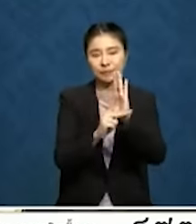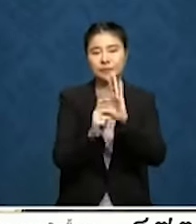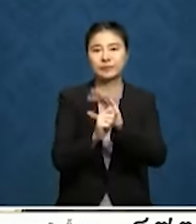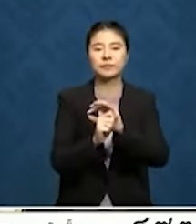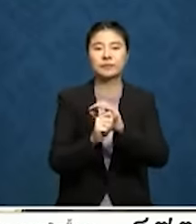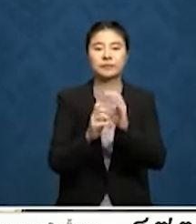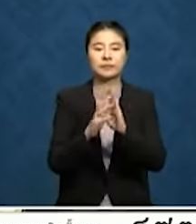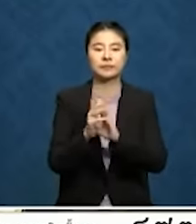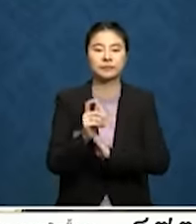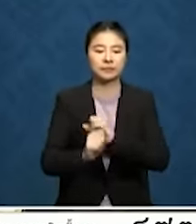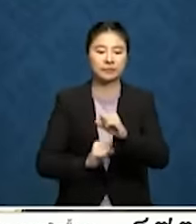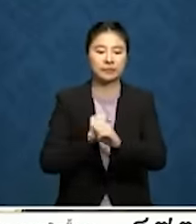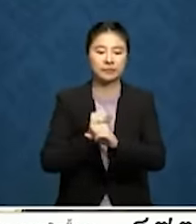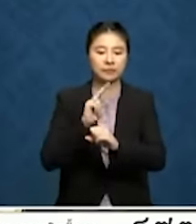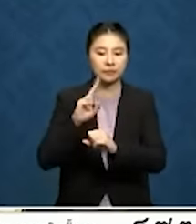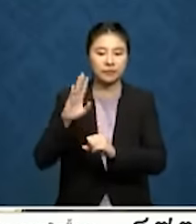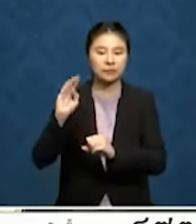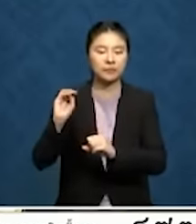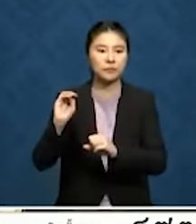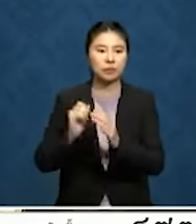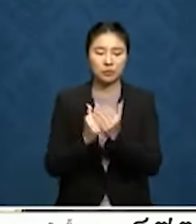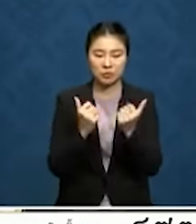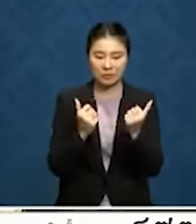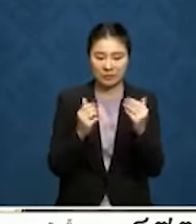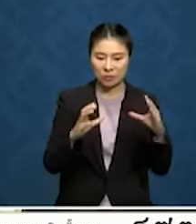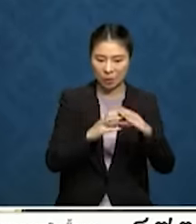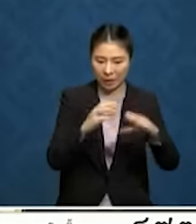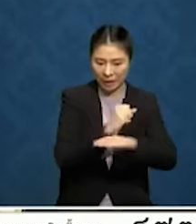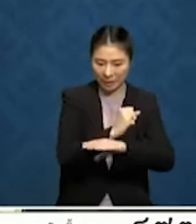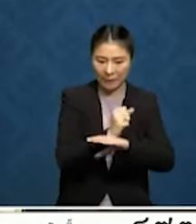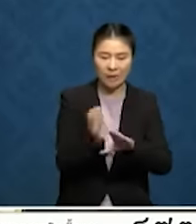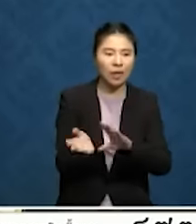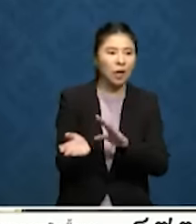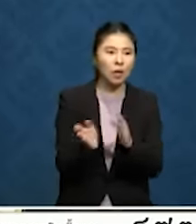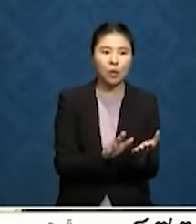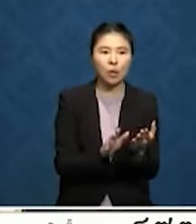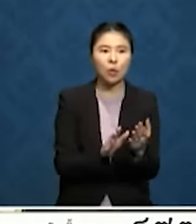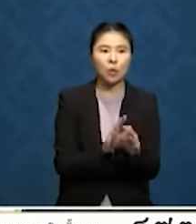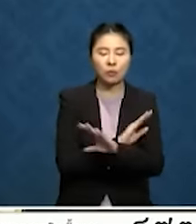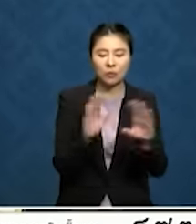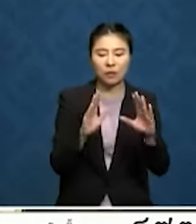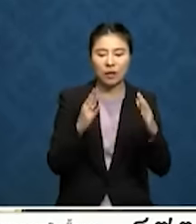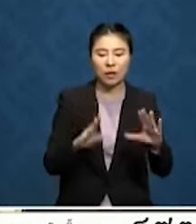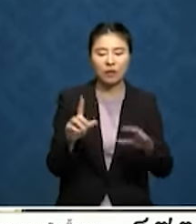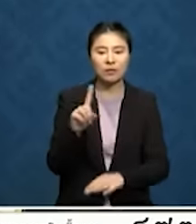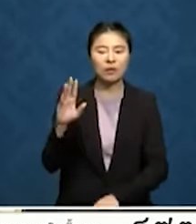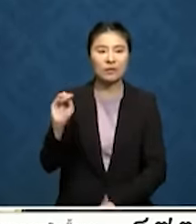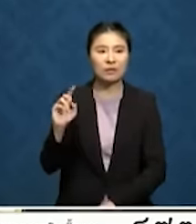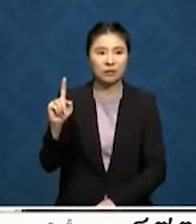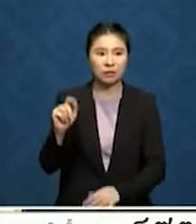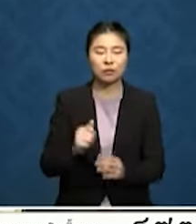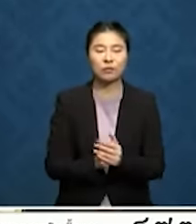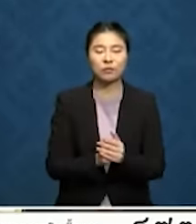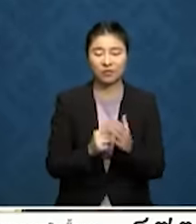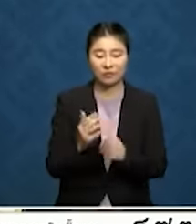มีการยุบพรรคการเมืองไปแล้วทั้งสิ้น111พรรคตัวเลขนี้รวมการยุบพรรค ก้าวไกลในกรณีล่า